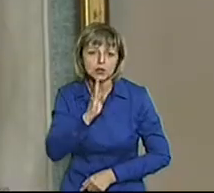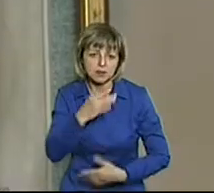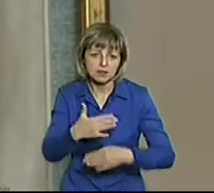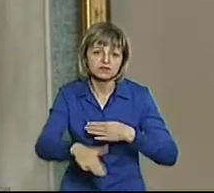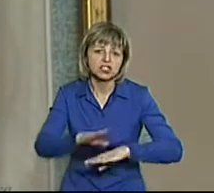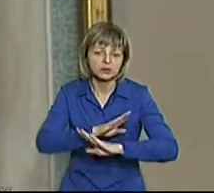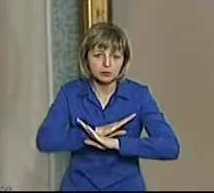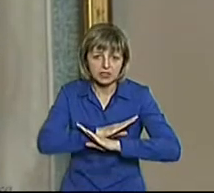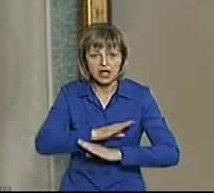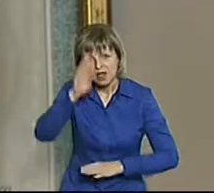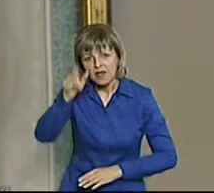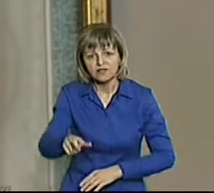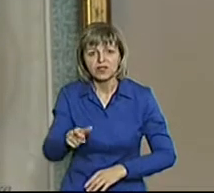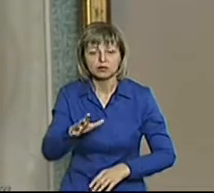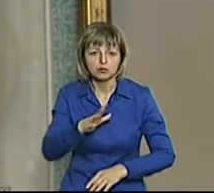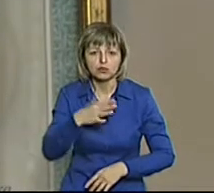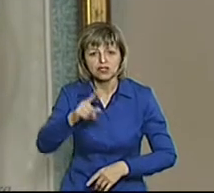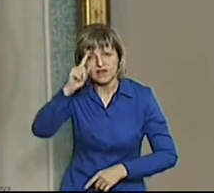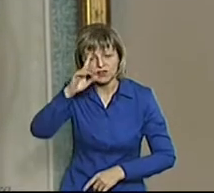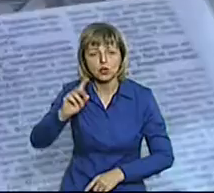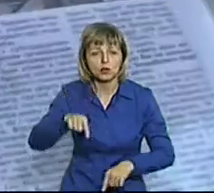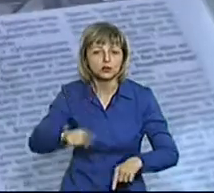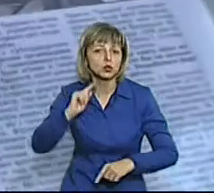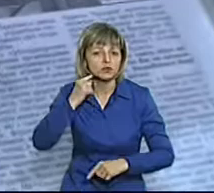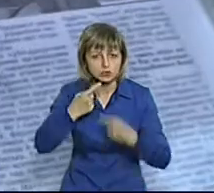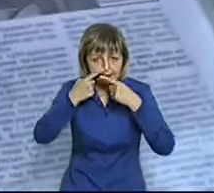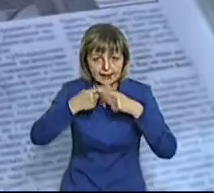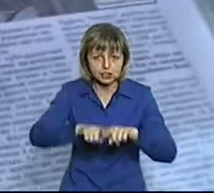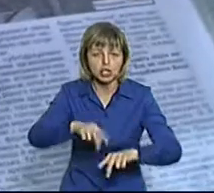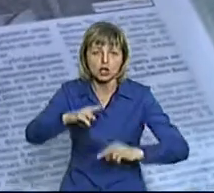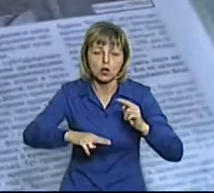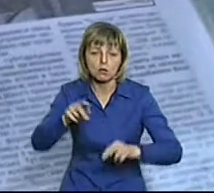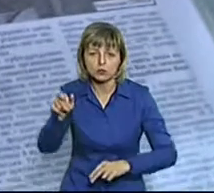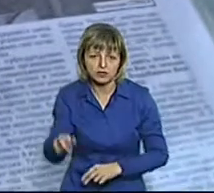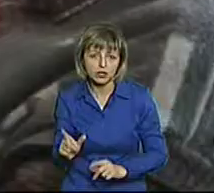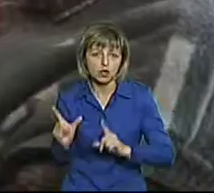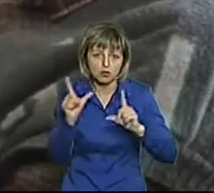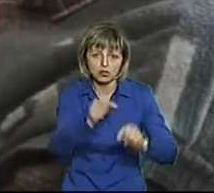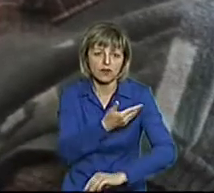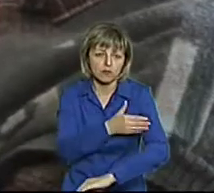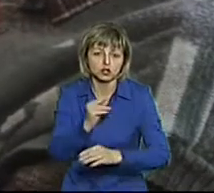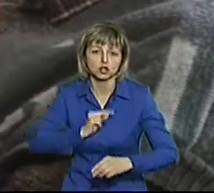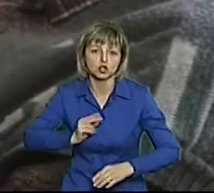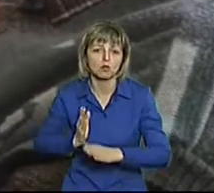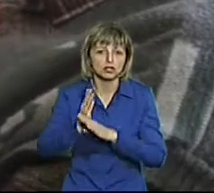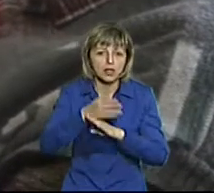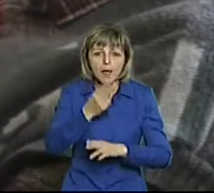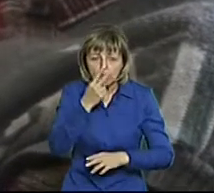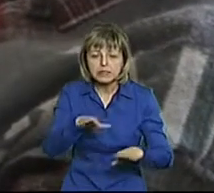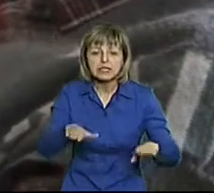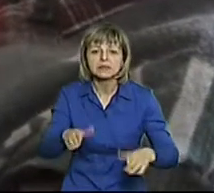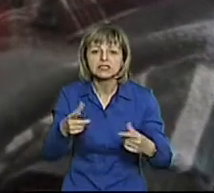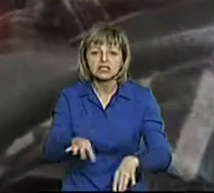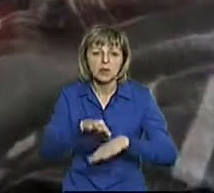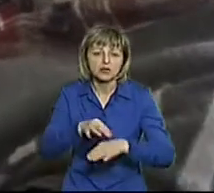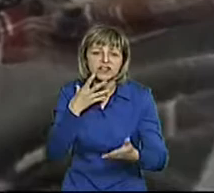світ. Він же, будучи на той час відомим у Луцьку інженером-будівельником, поїхав до Польщі з робочим візитом. Побачити місце, де провів